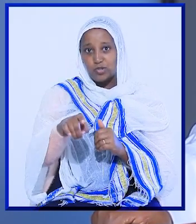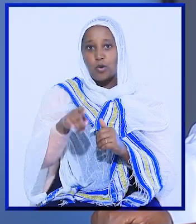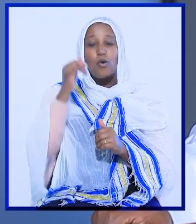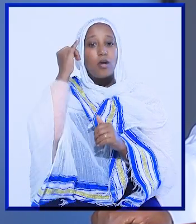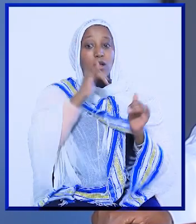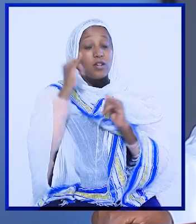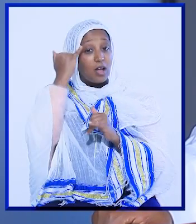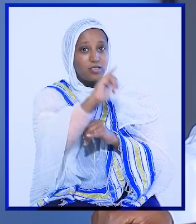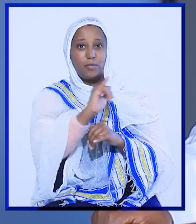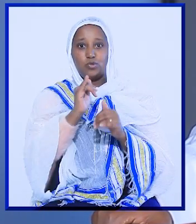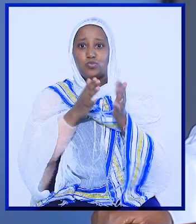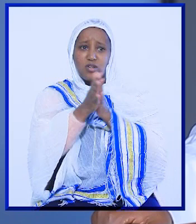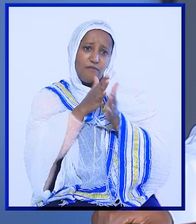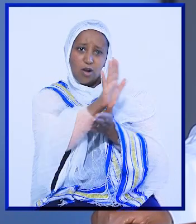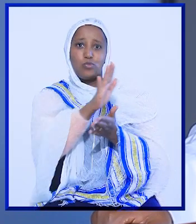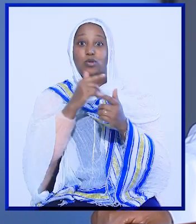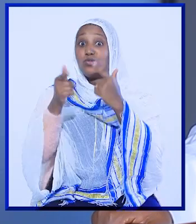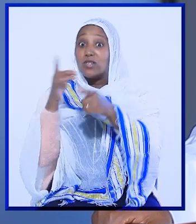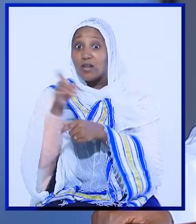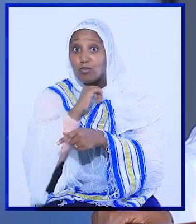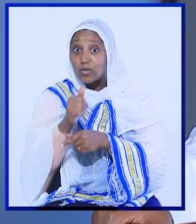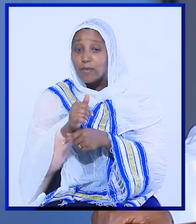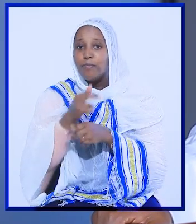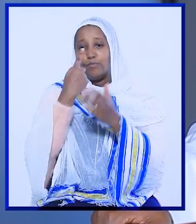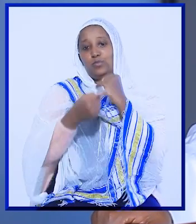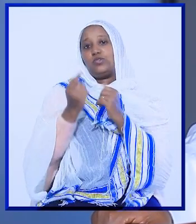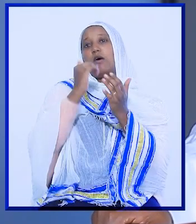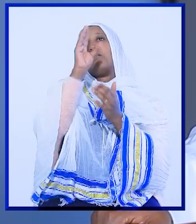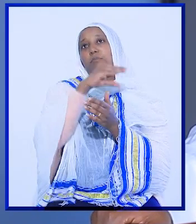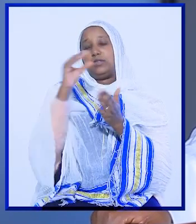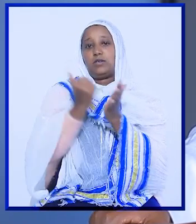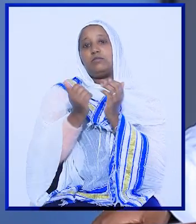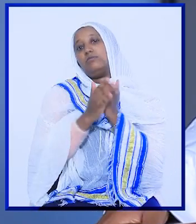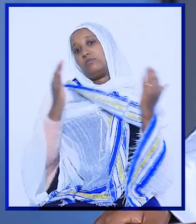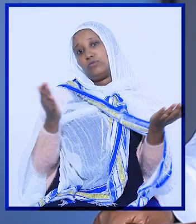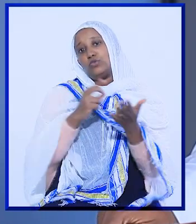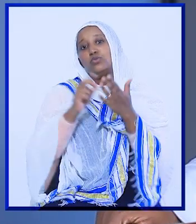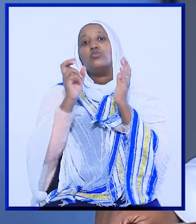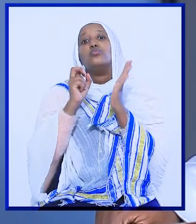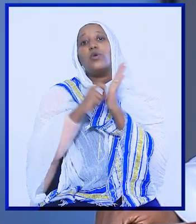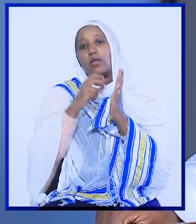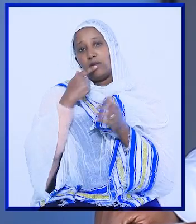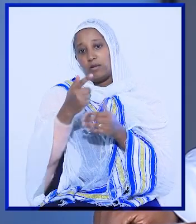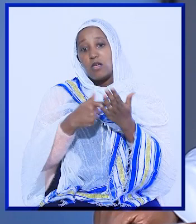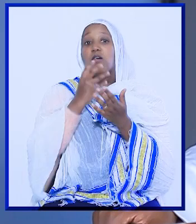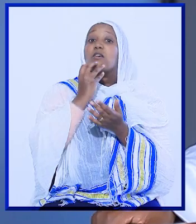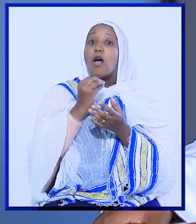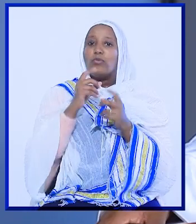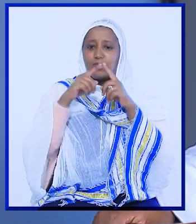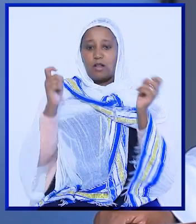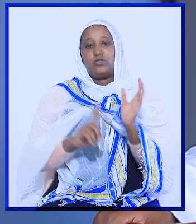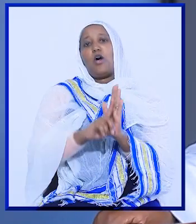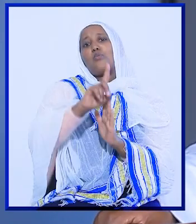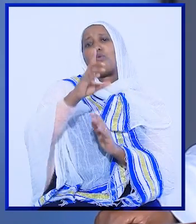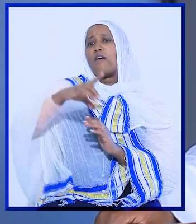ሲገባቸው እንደ ሐሳባቸው እንደ ፍላጎታቸው ስላልሄደላቸው ብቻ ለመስቀል እንዳበቁት ቅዱስ ወንጌል ይነግረናል። ይሄ የአይሁድ